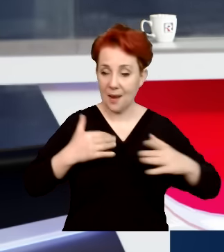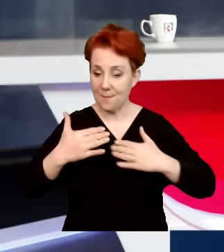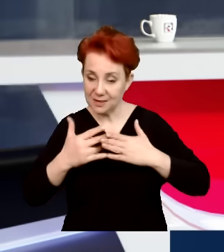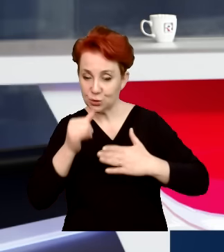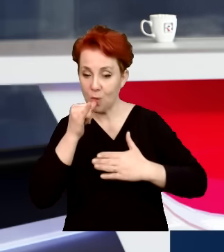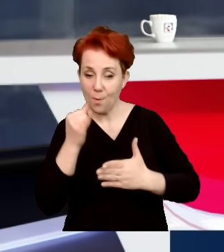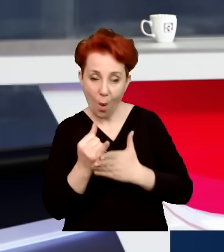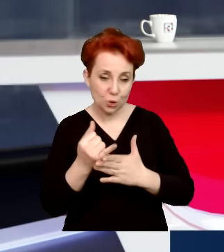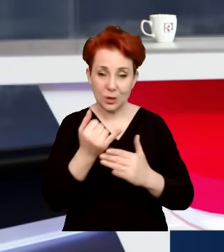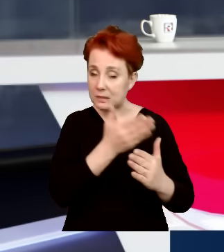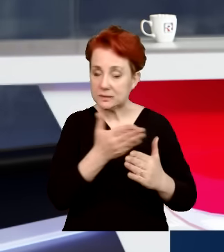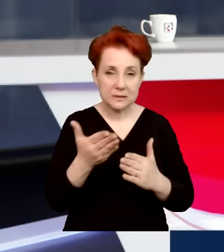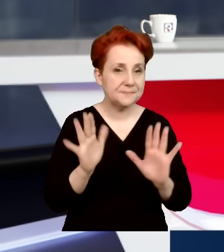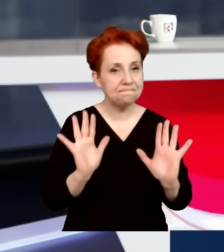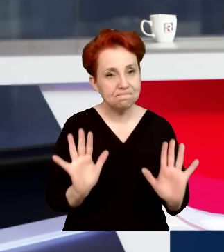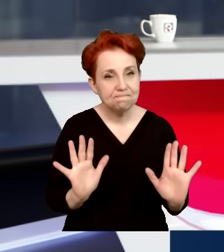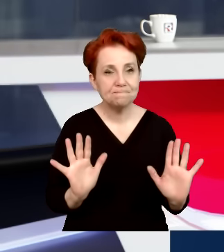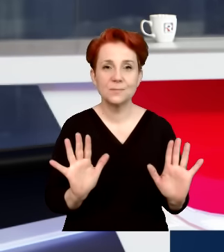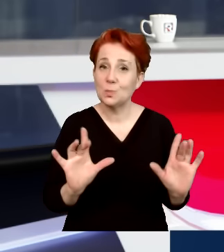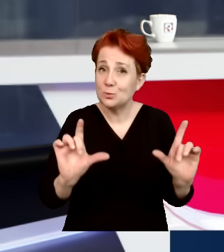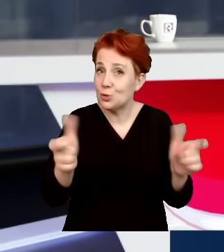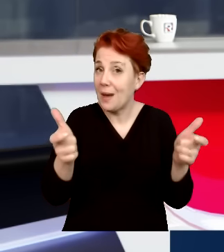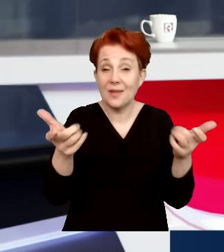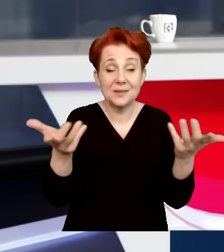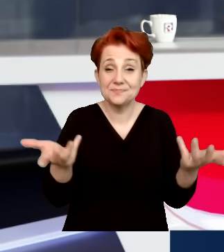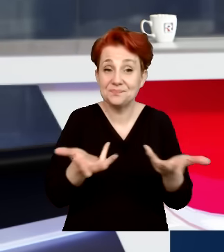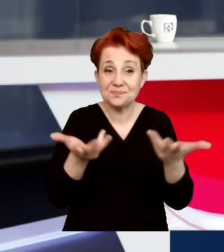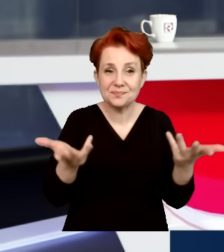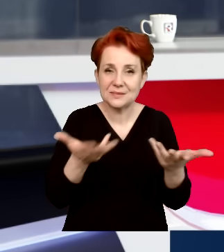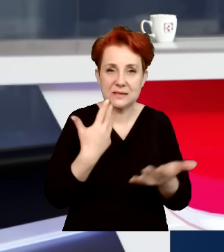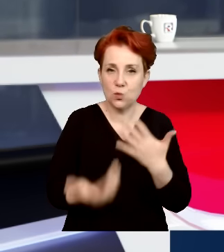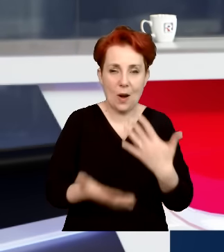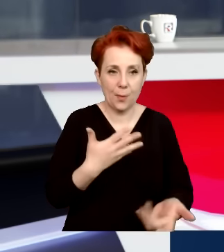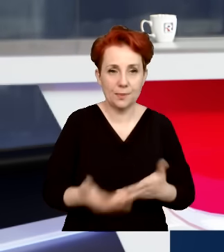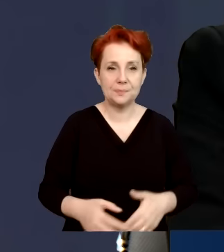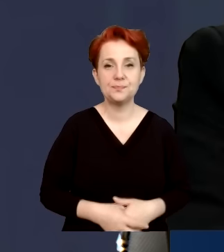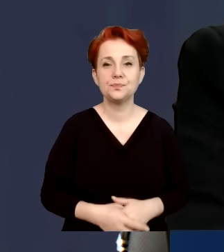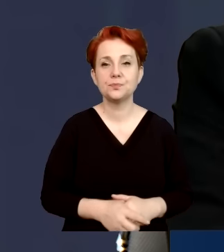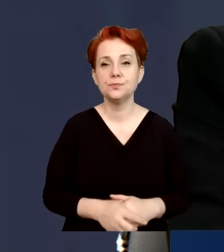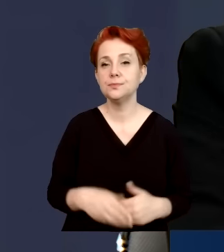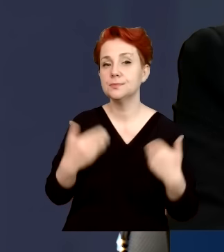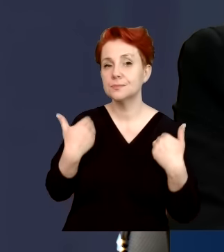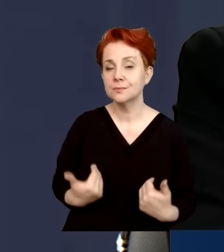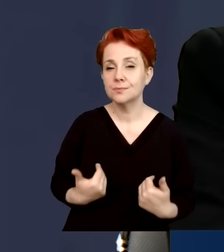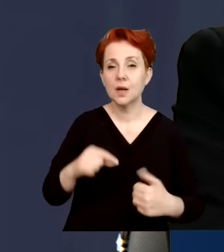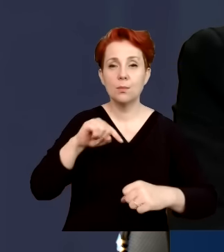no przepraszam, to już taki przypadeczek słaby. Ja, jeśli chodzi o prokuratorów wniosek, to nie będę za mocno